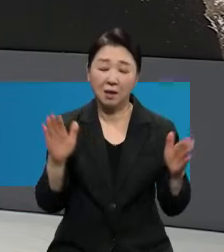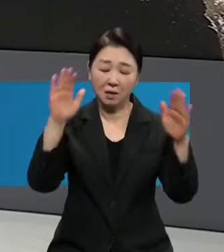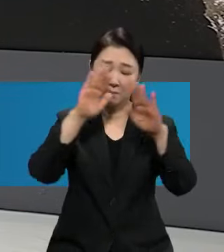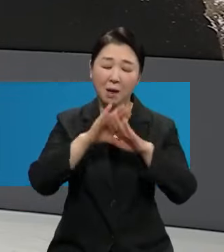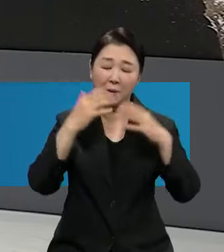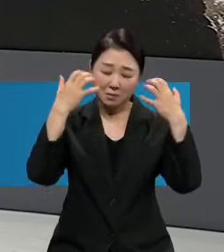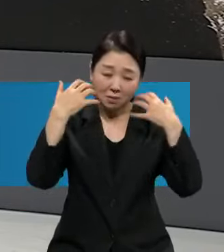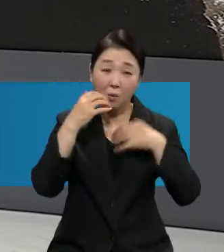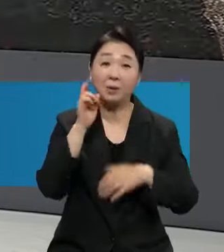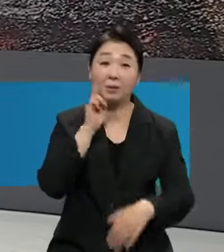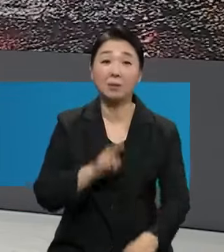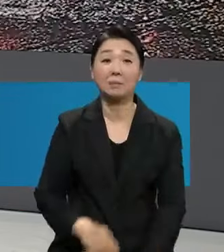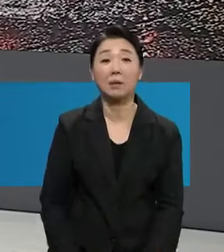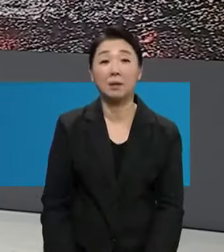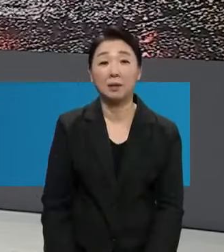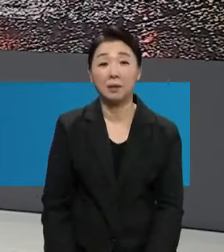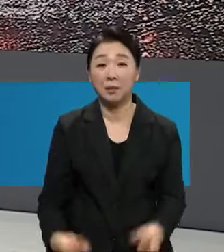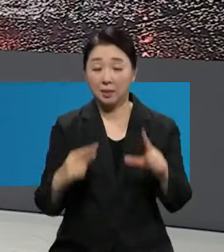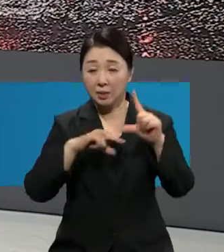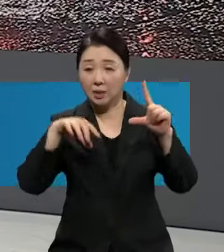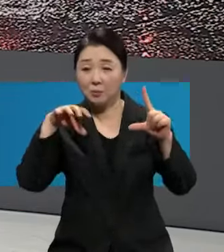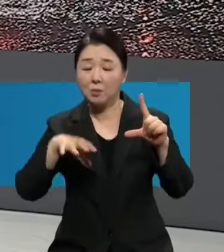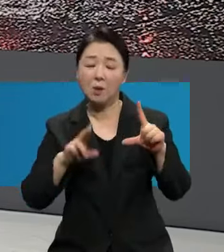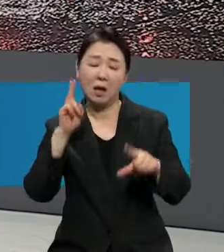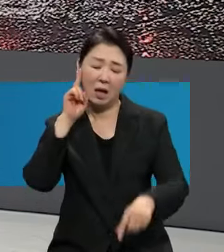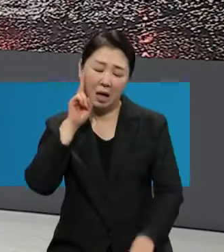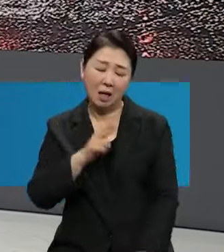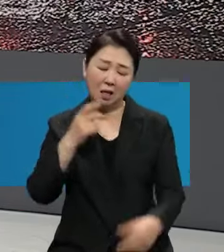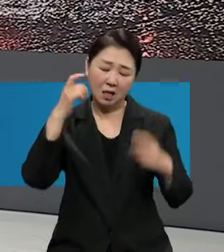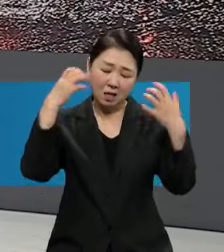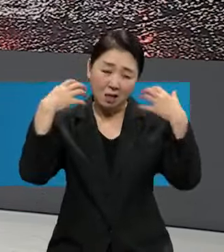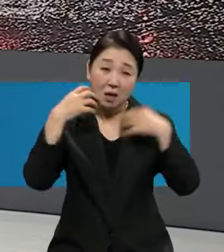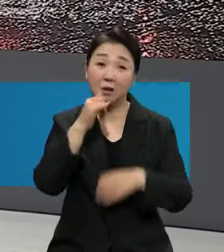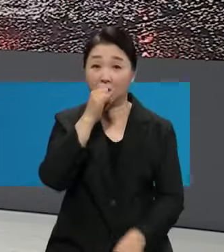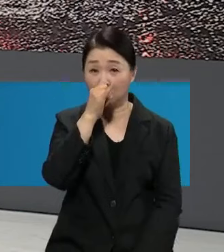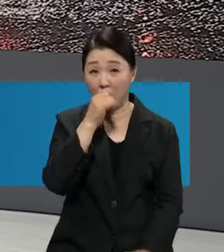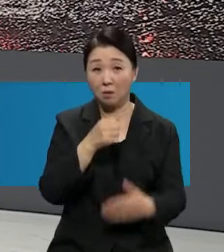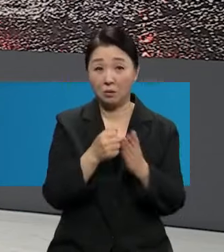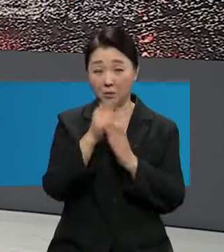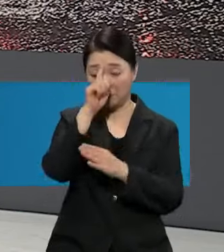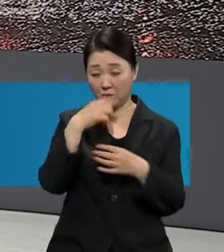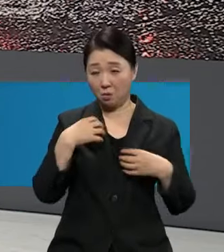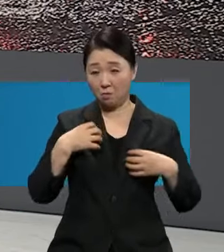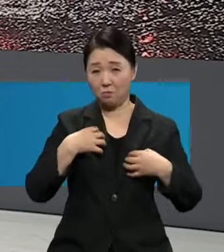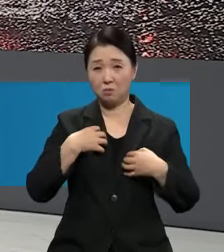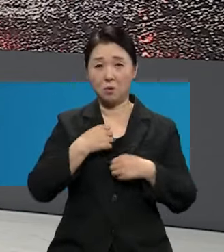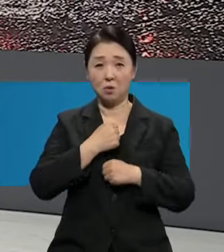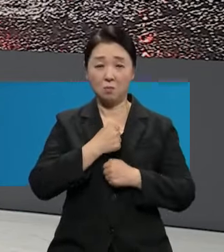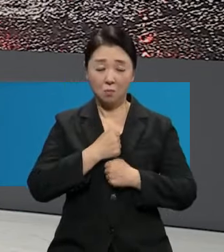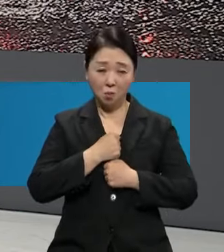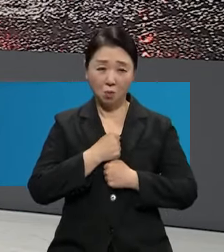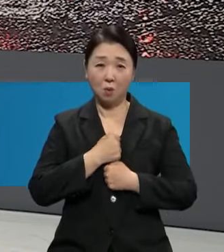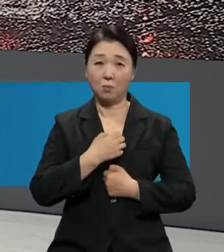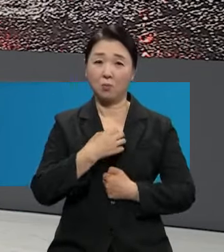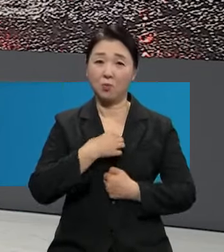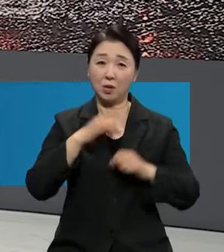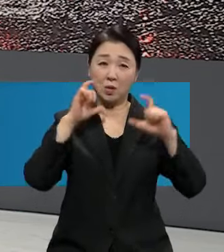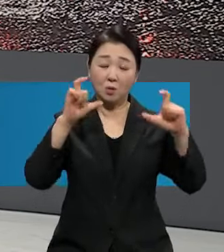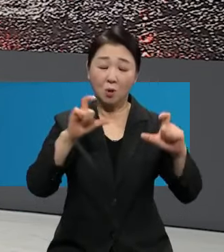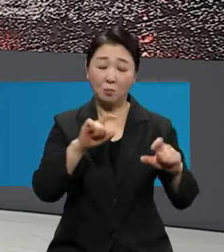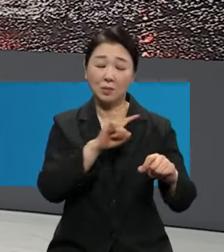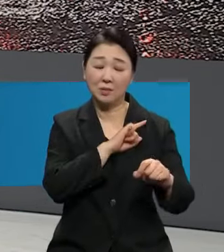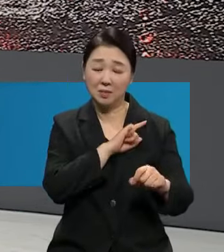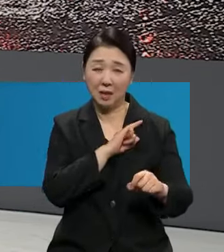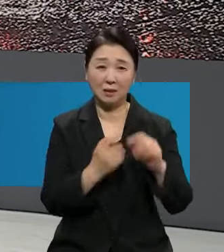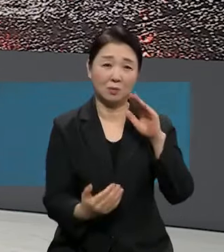이어집니다 일부 지역에선 초열대야 현상까지 벌어지는 중인데요 정부는 폭염 위기 경보 수준을 가장 높은